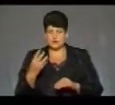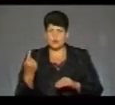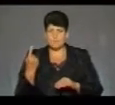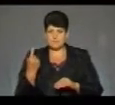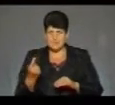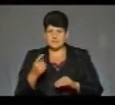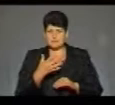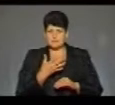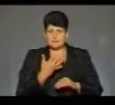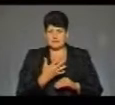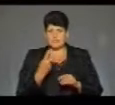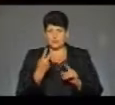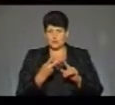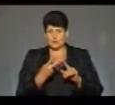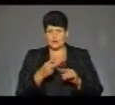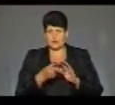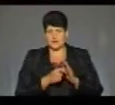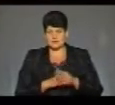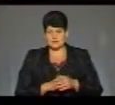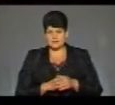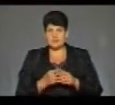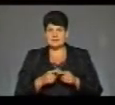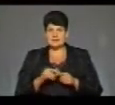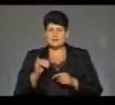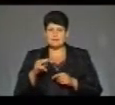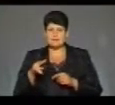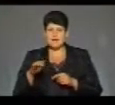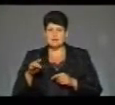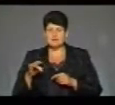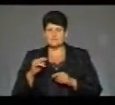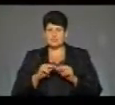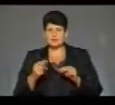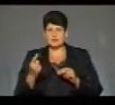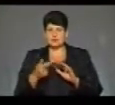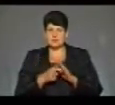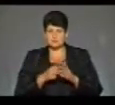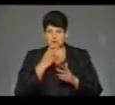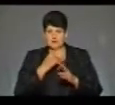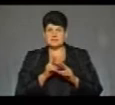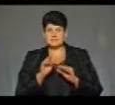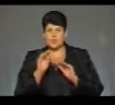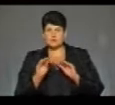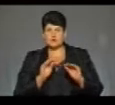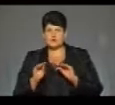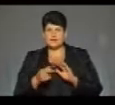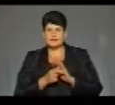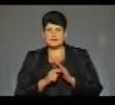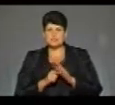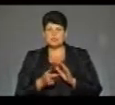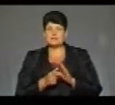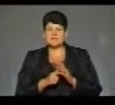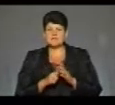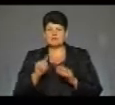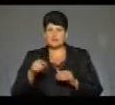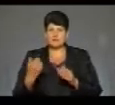та 5 других класах. Це Ірина Перепелиця, вчитель першого класу, показує, як вона облаштувала класну кімнату за вимогами